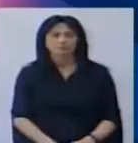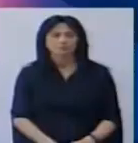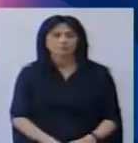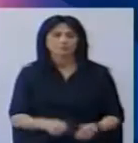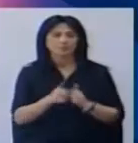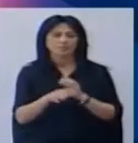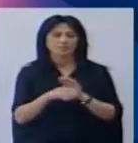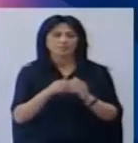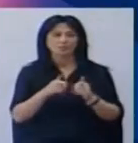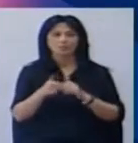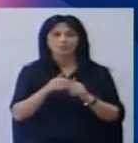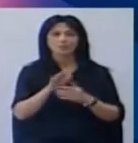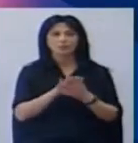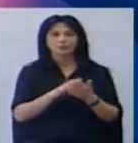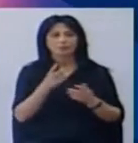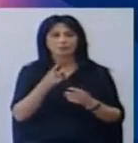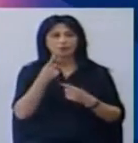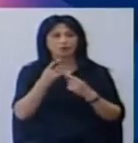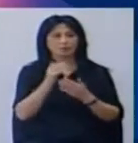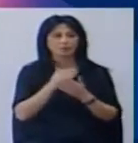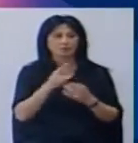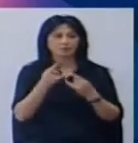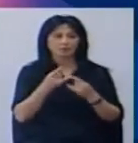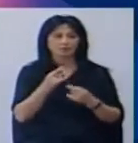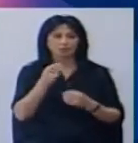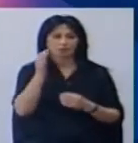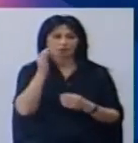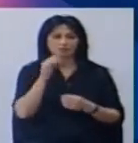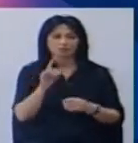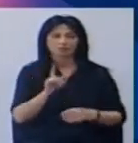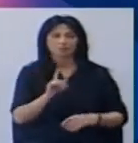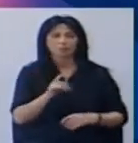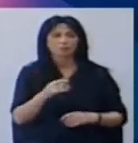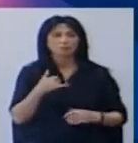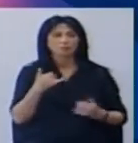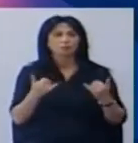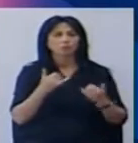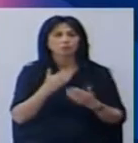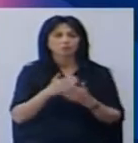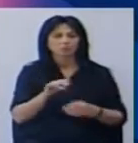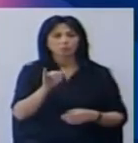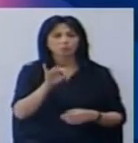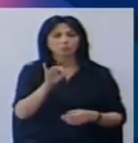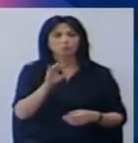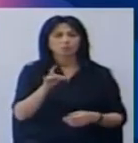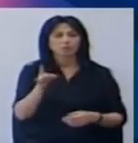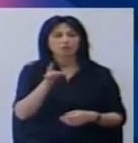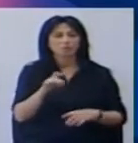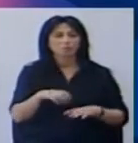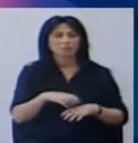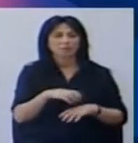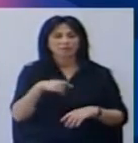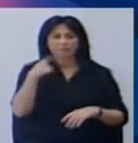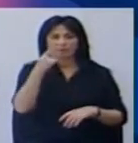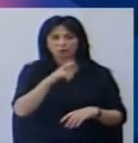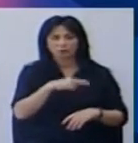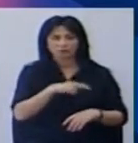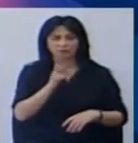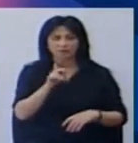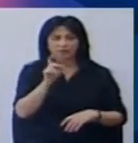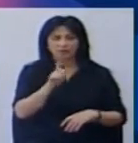წინა საათჩევნო მარათონი გრძელდება მეორე ახალ წმინდა პრეტეში. მე შეგახსენებთ, რომ ჩვენი სტუმრები არიან დავით უსუფაშვილი, რესპუბლიკელების მაჟორიტარი